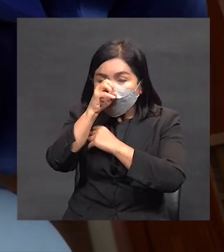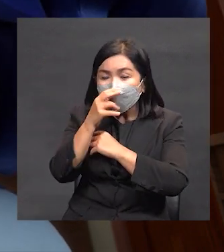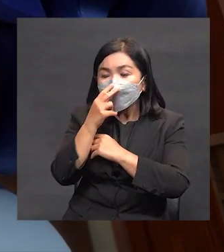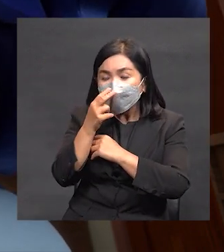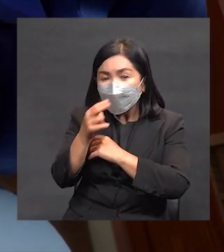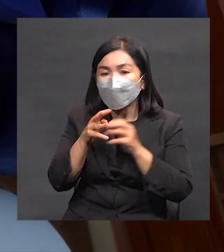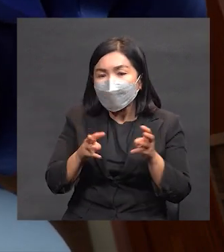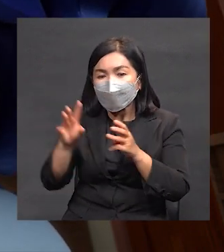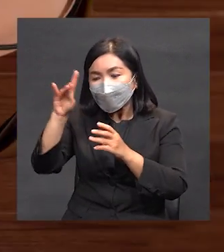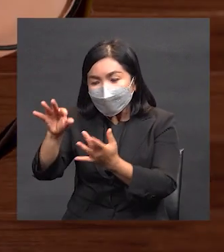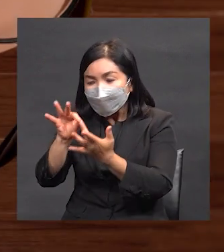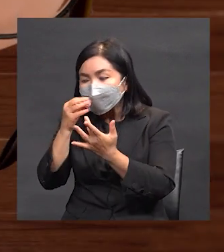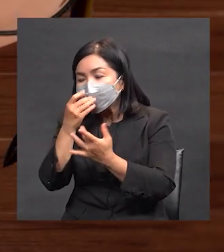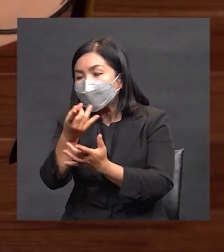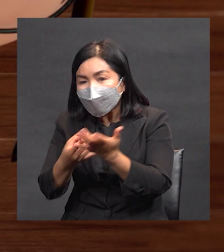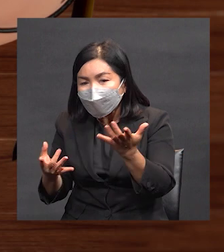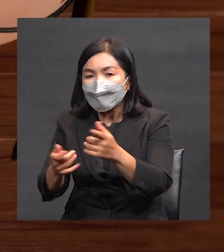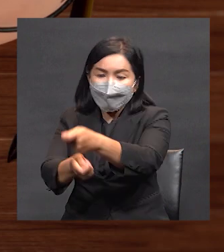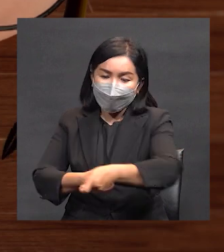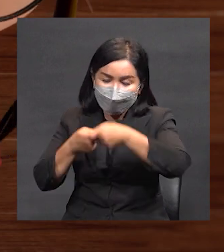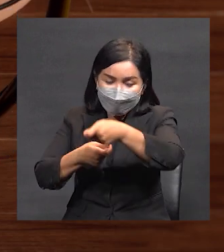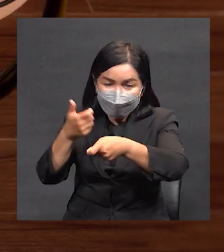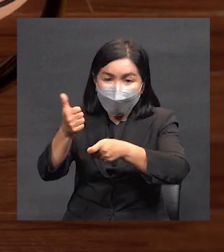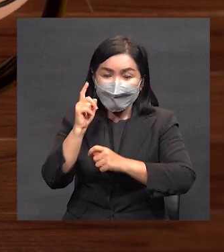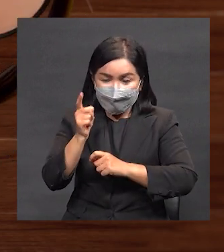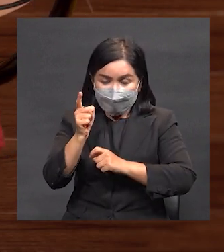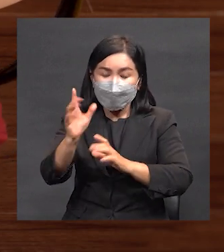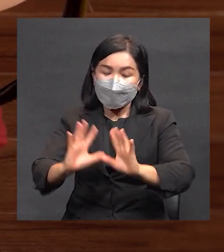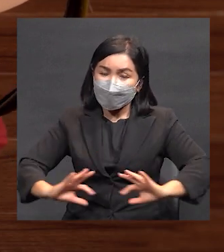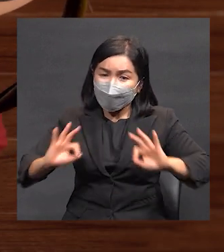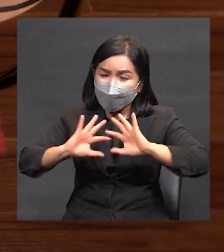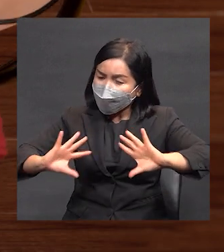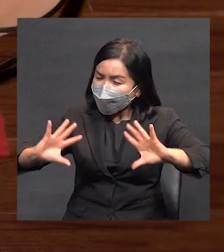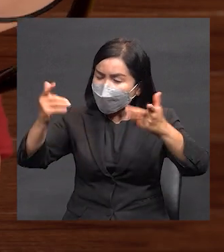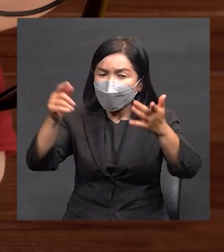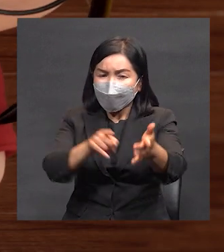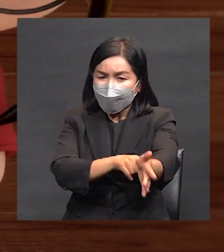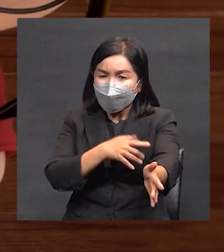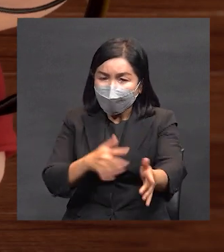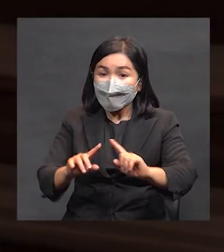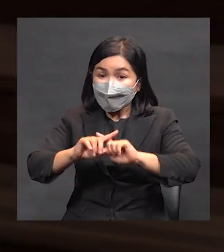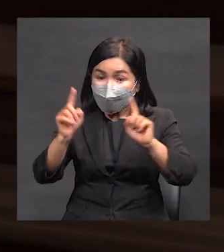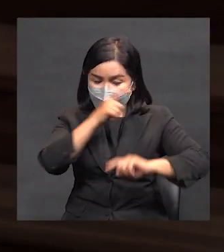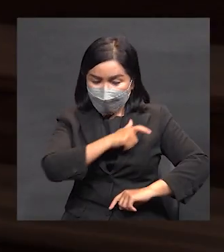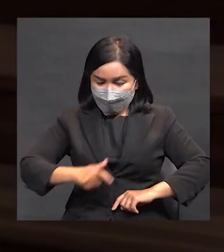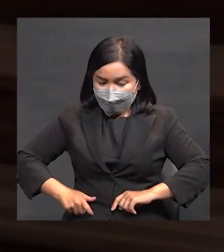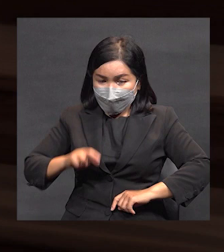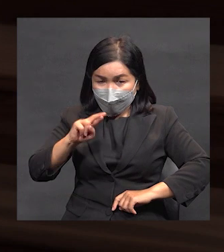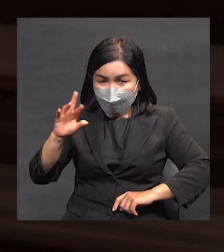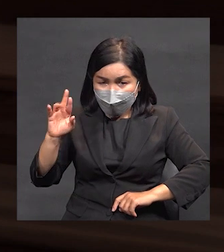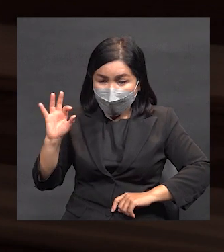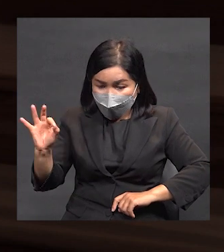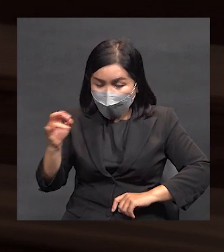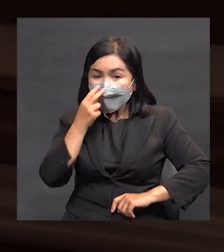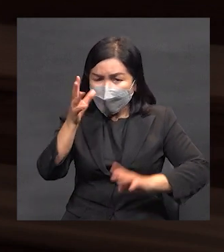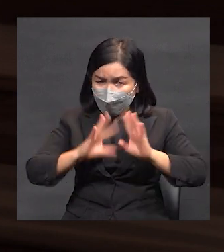ำลังใจให้เกษตรกรนะจริงๆพระราชพิธีนี้หายไปนานแล้วนะแต่ในหลวงรัชกาลที่9ท่านเห็นว่าเป็น